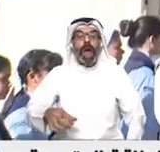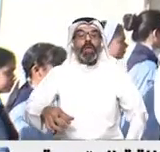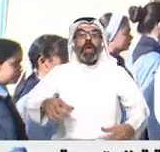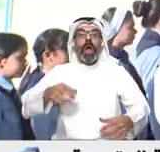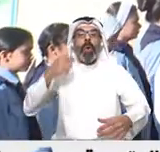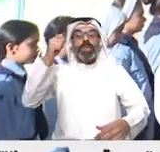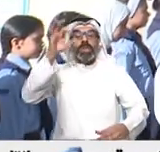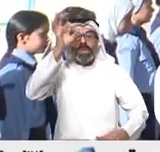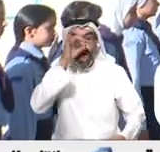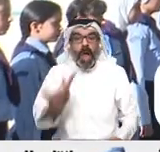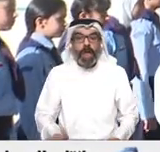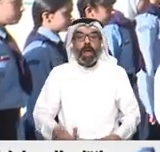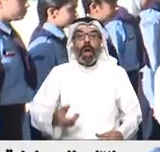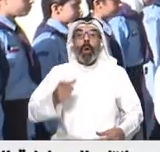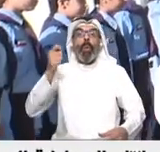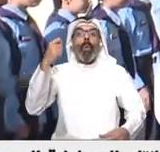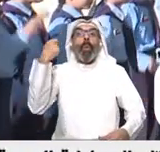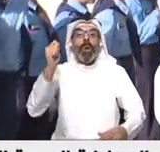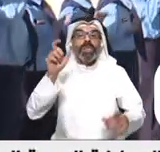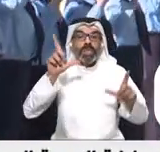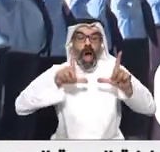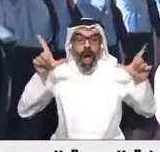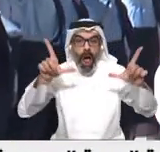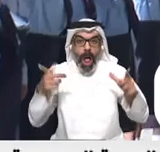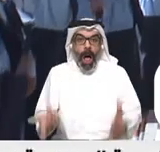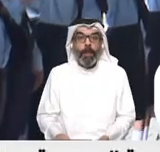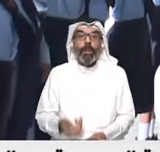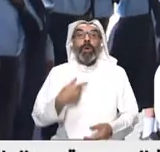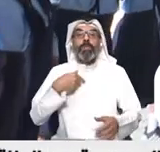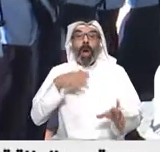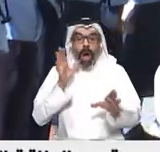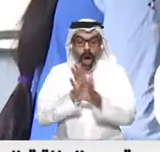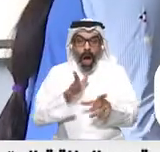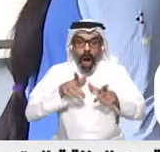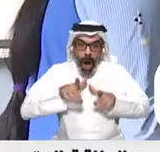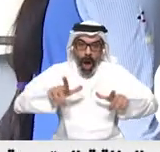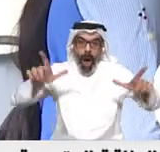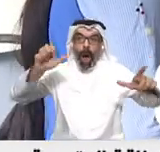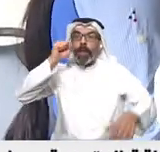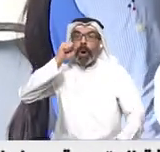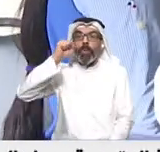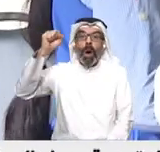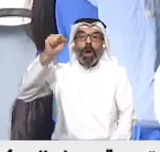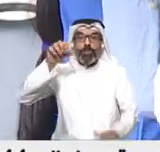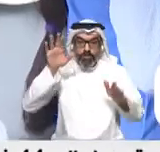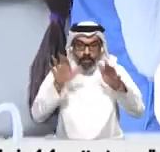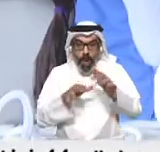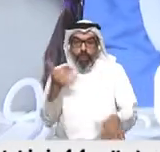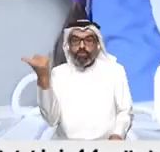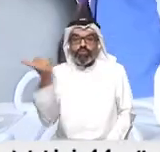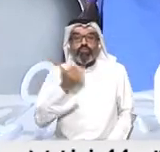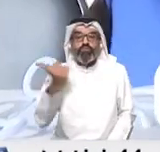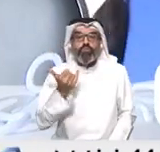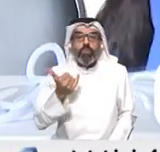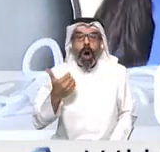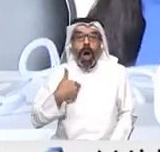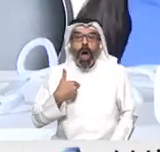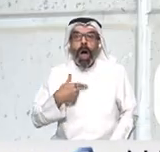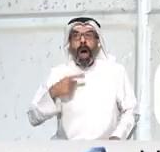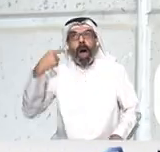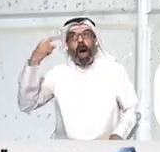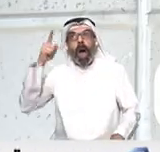التواصل الحكومي حملوا على عاتقهم مسؤولية الحملة الوطنية تحت شعار بهمتنا نحقق